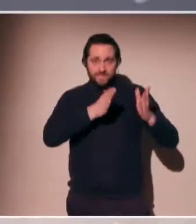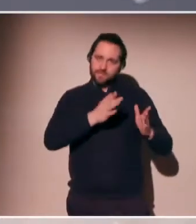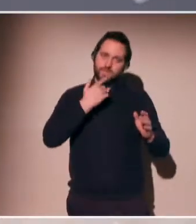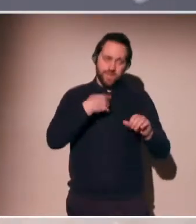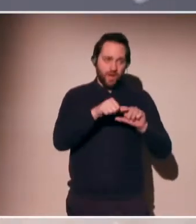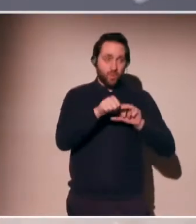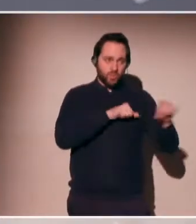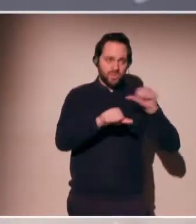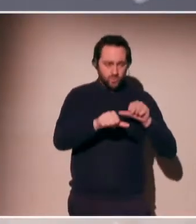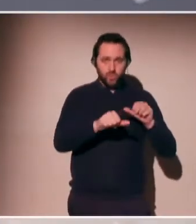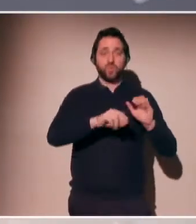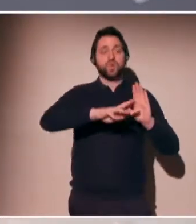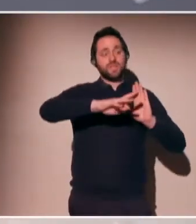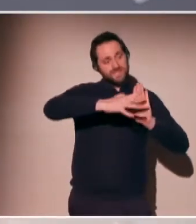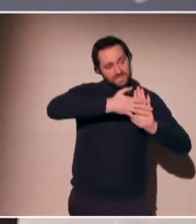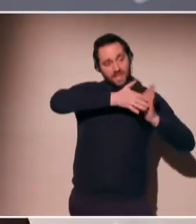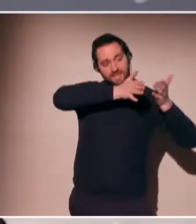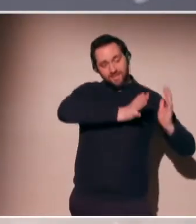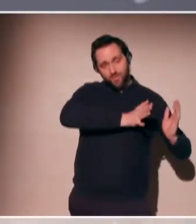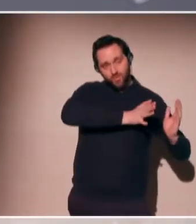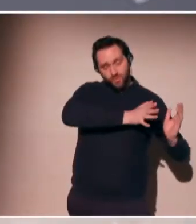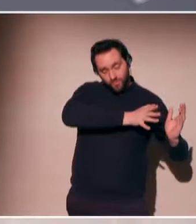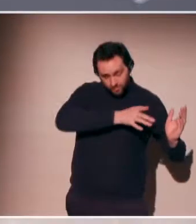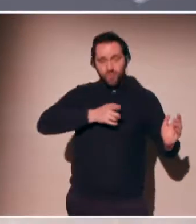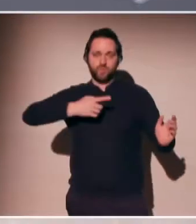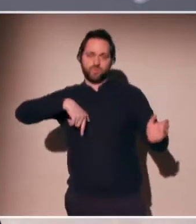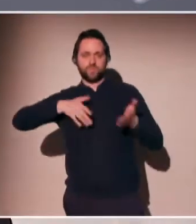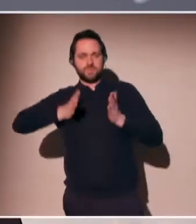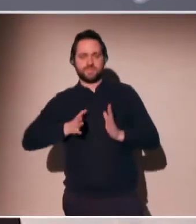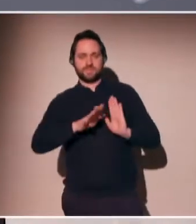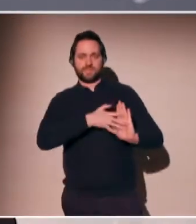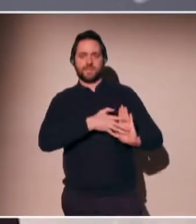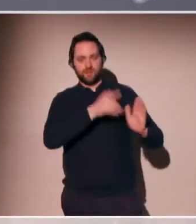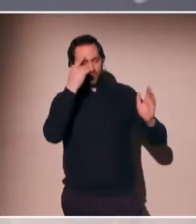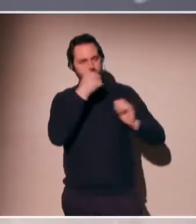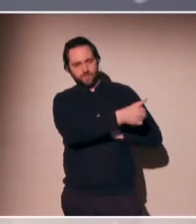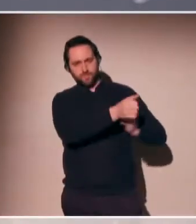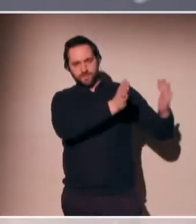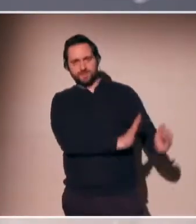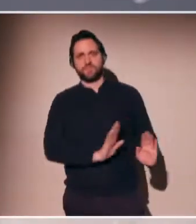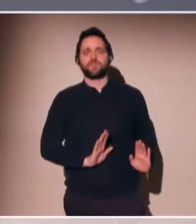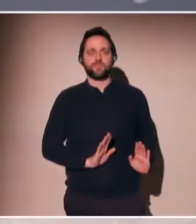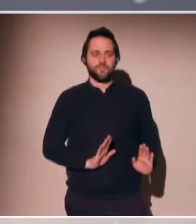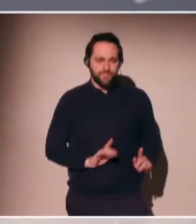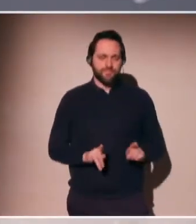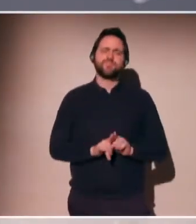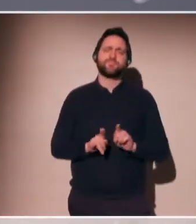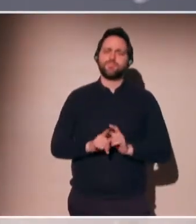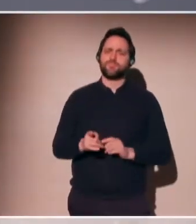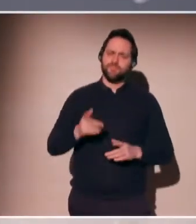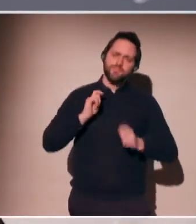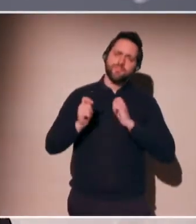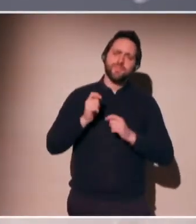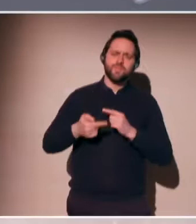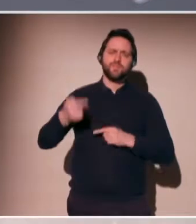les ayons définis. On a parlé beaucoup de machine learning, qui est expliqué que le machine learning convient à optimiser un certain nombre de